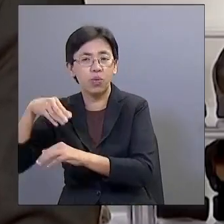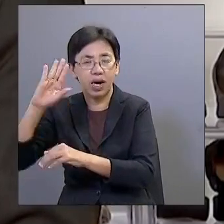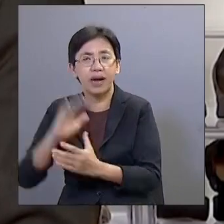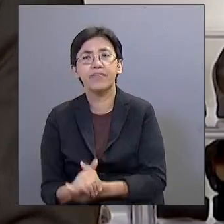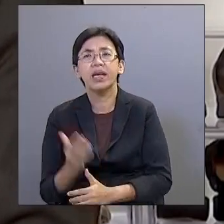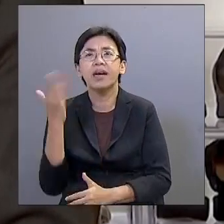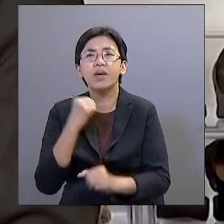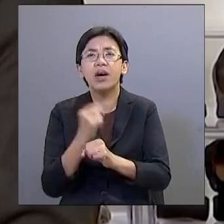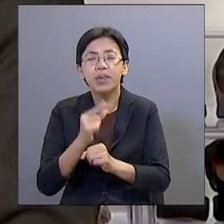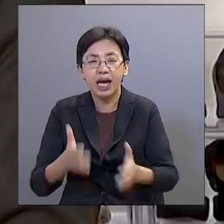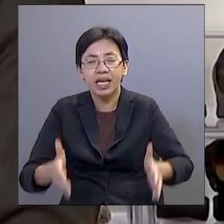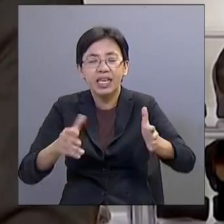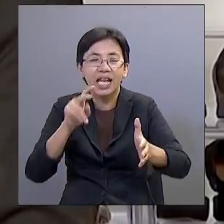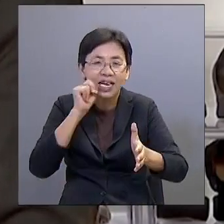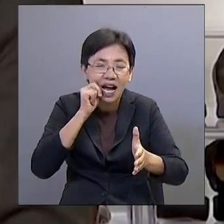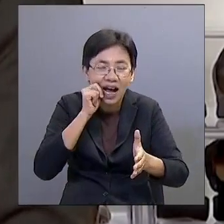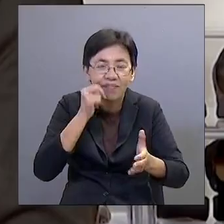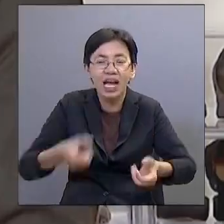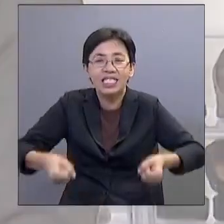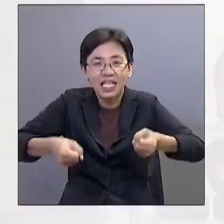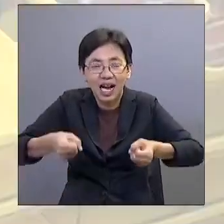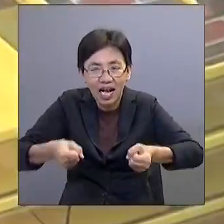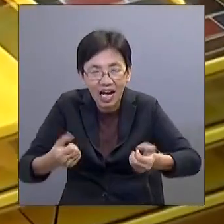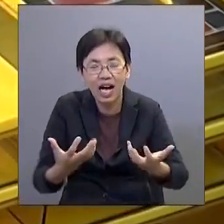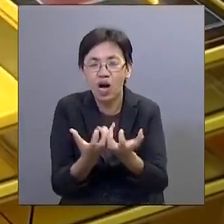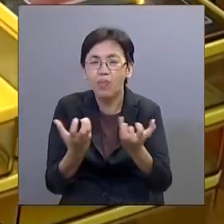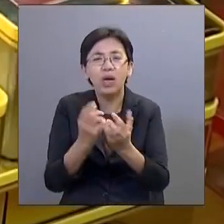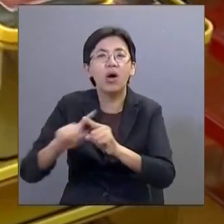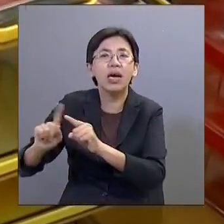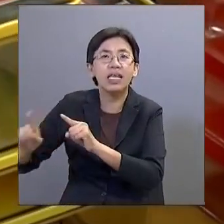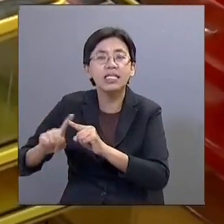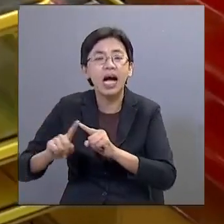วกถังน้ำตะแกรงตะกร้าพวกเครื่องใช้ทั่วไป